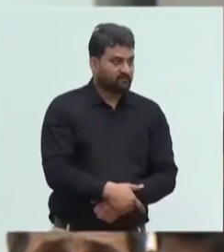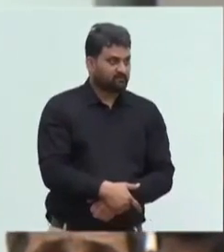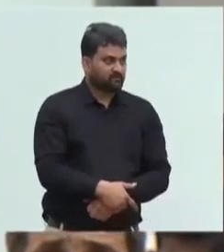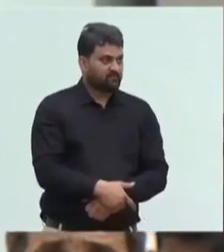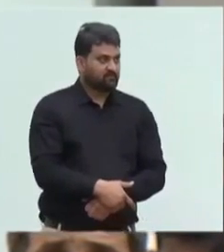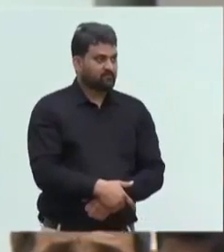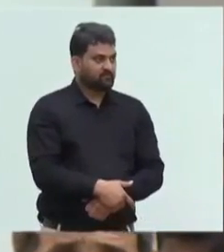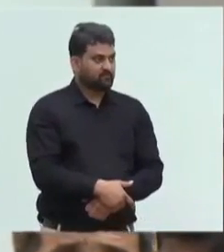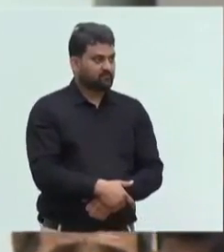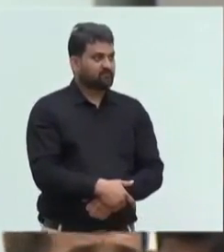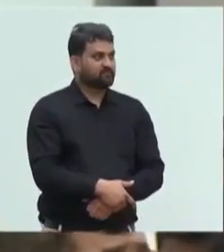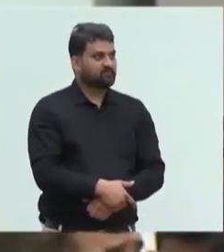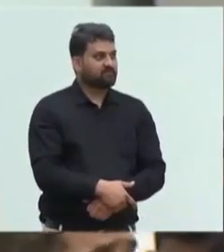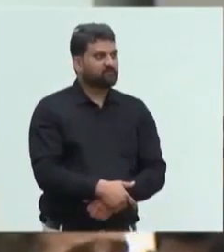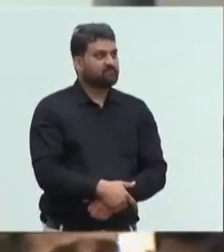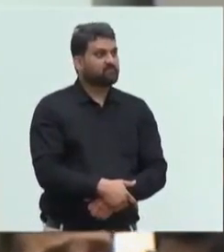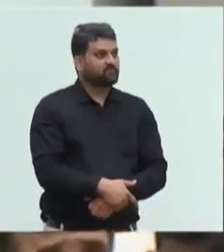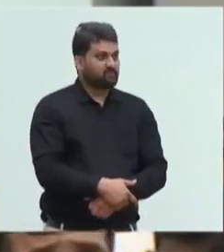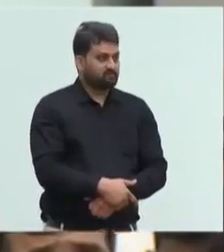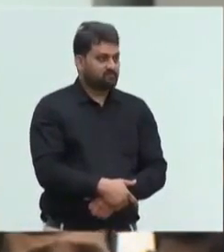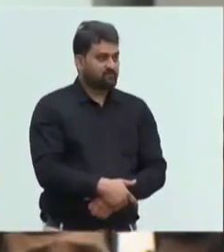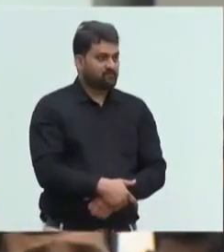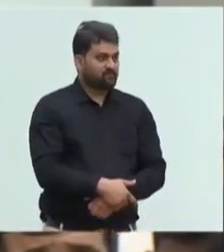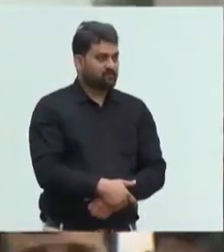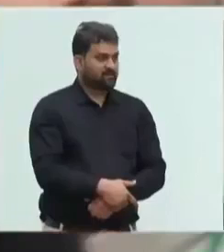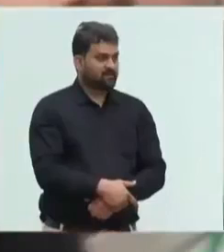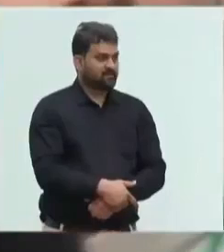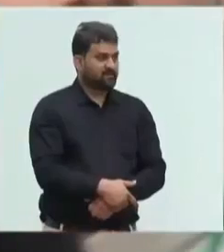विदेश जा चुका हूँ जीतने के लिए, और